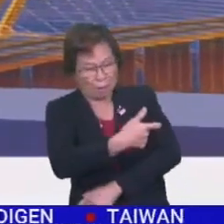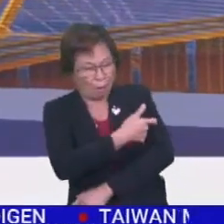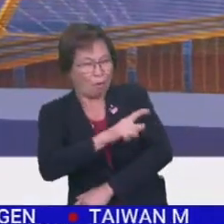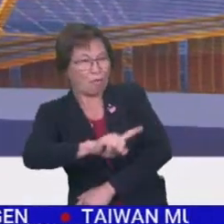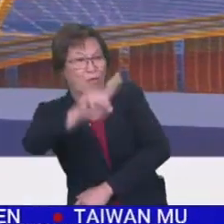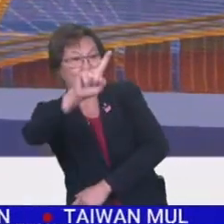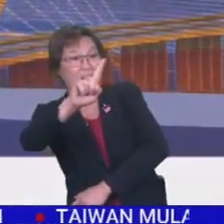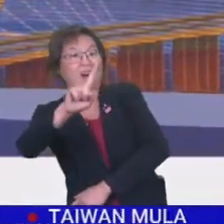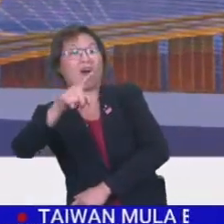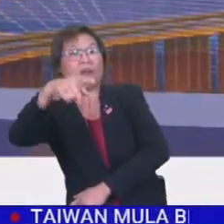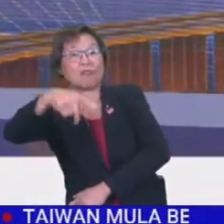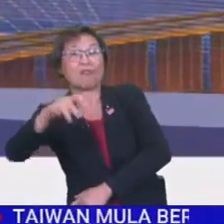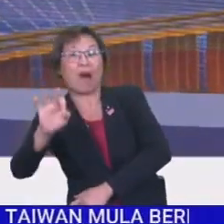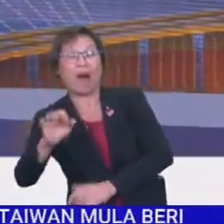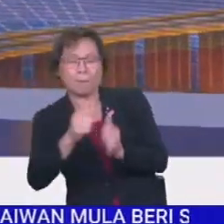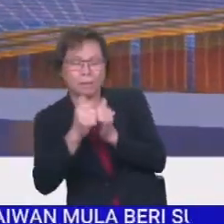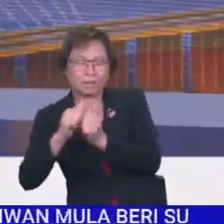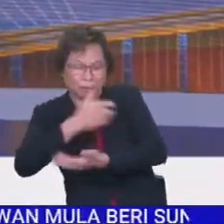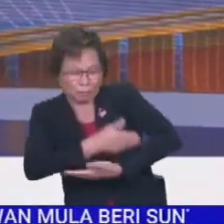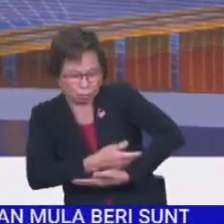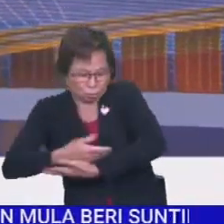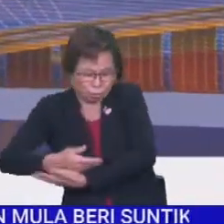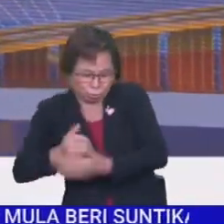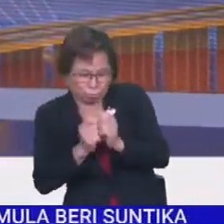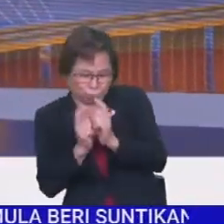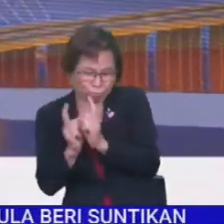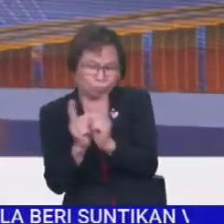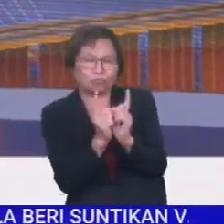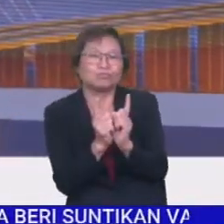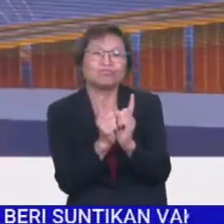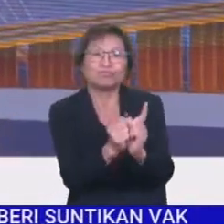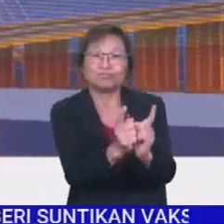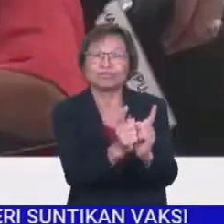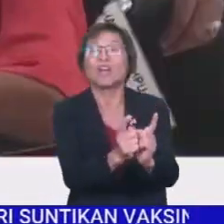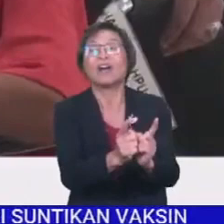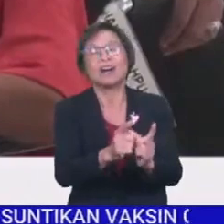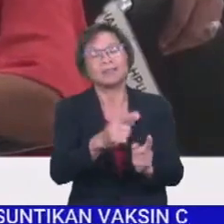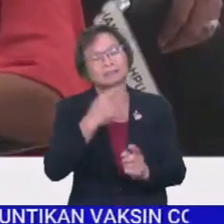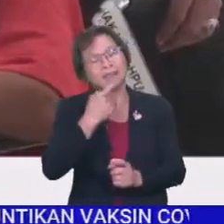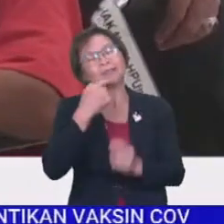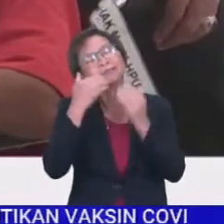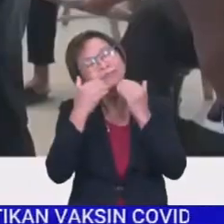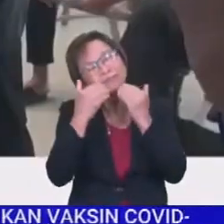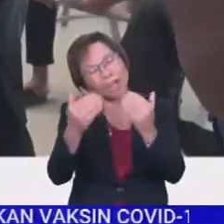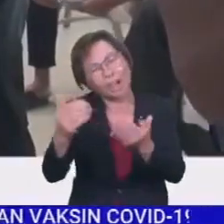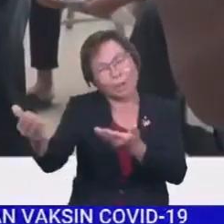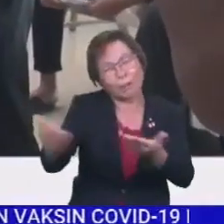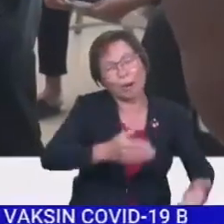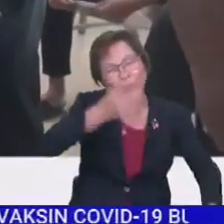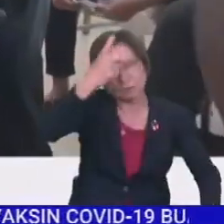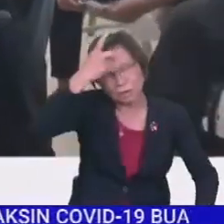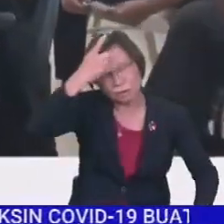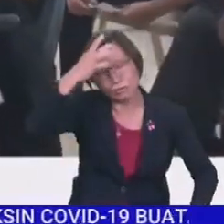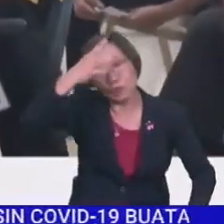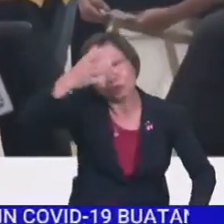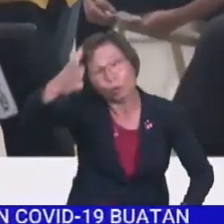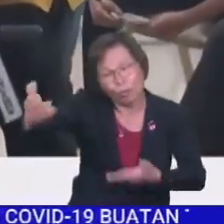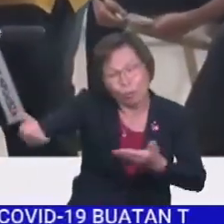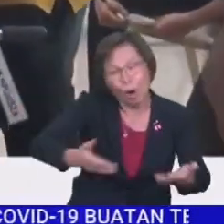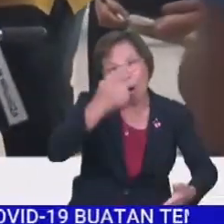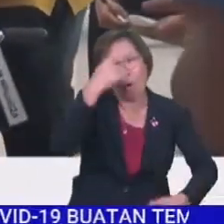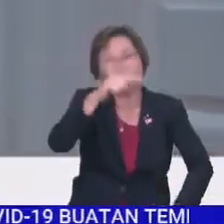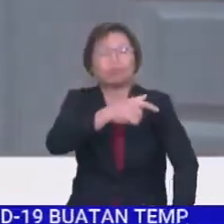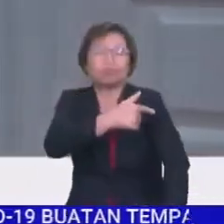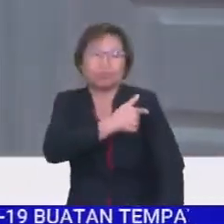vaksin Pfizer ditemani cucunya Muhammad Jalani Harun. Jalani bersyukur dapat membawa datuknya ini untuk